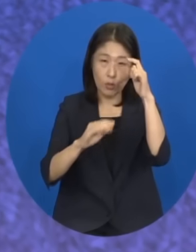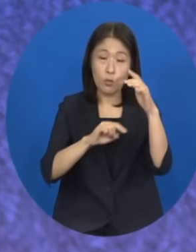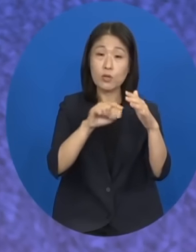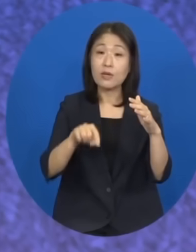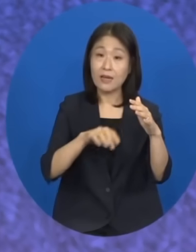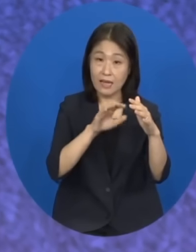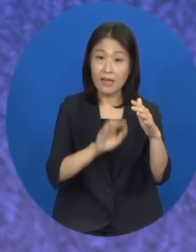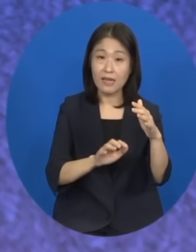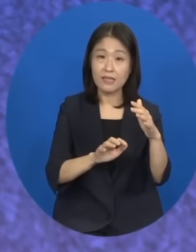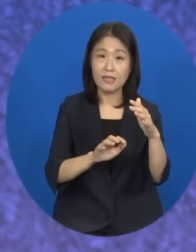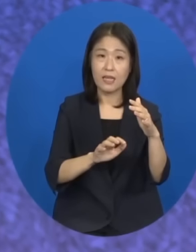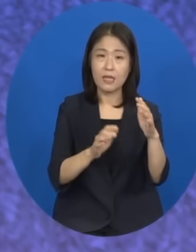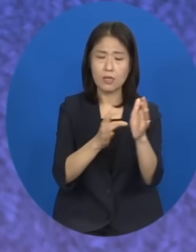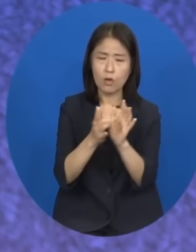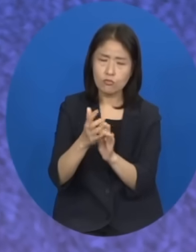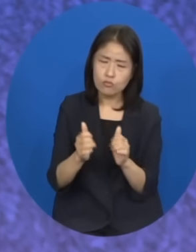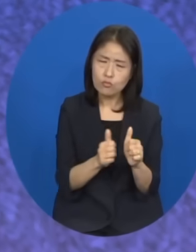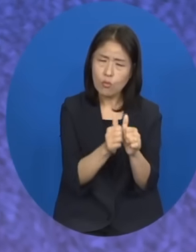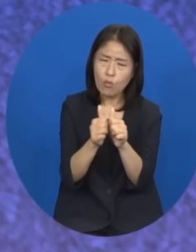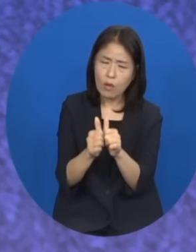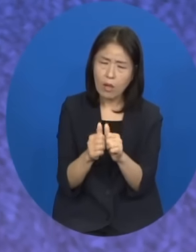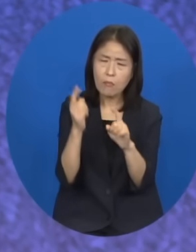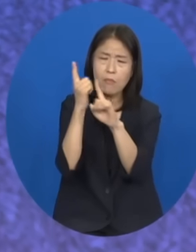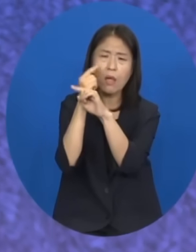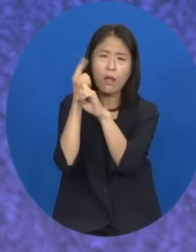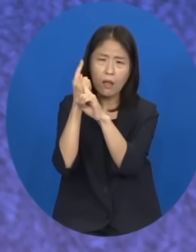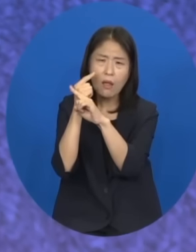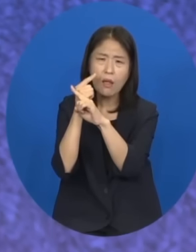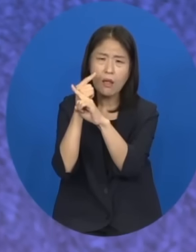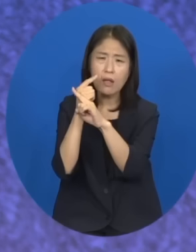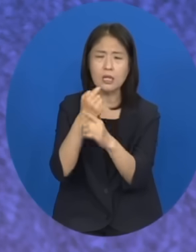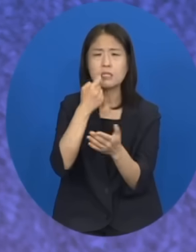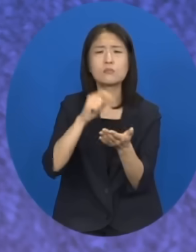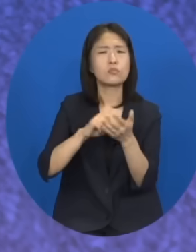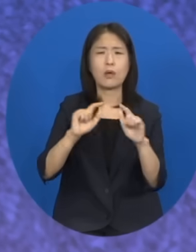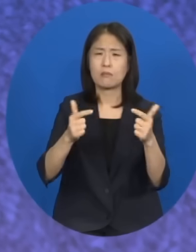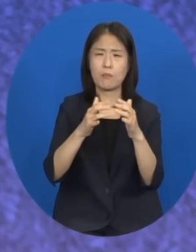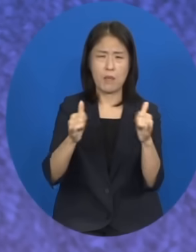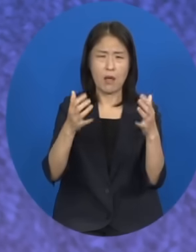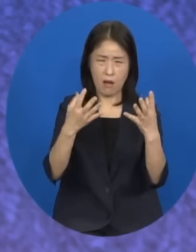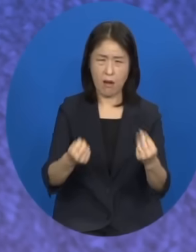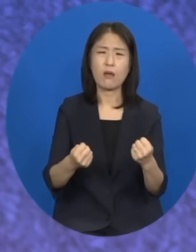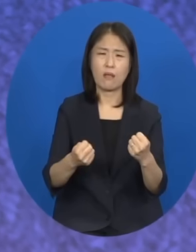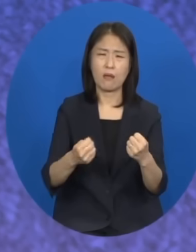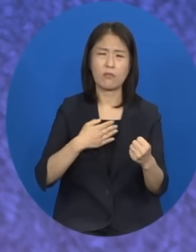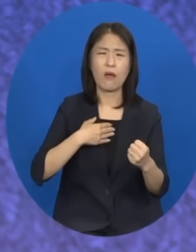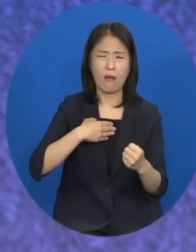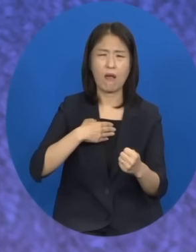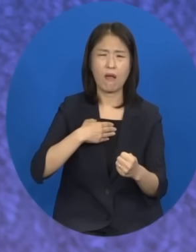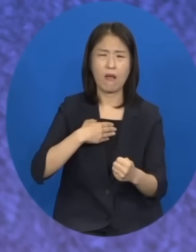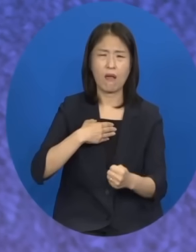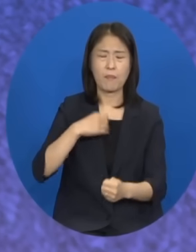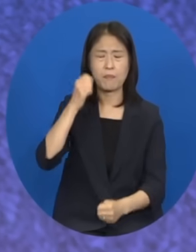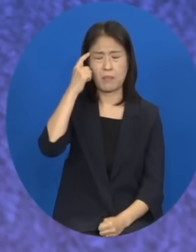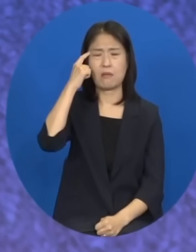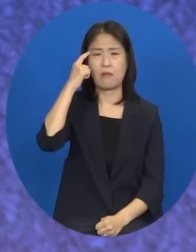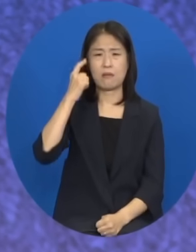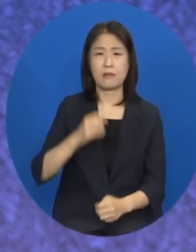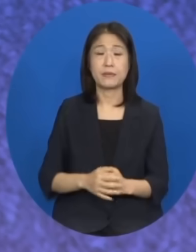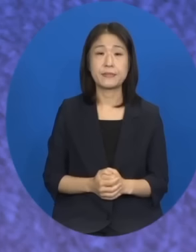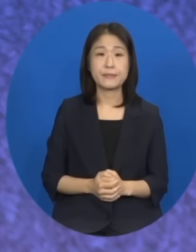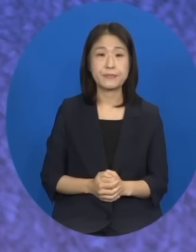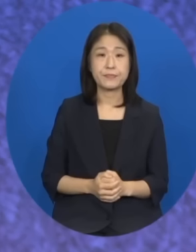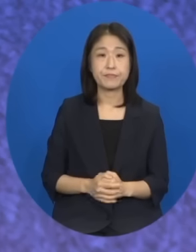동행하는 삶이 쉽지 않은 분들이 여전히 많다는 사실을 알았습니다.